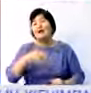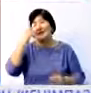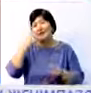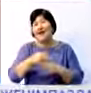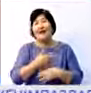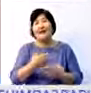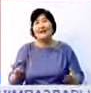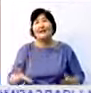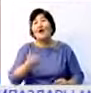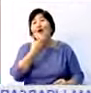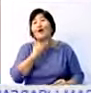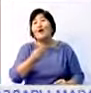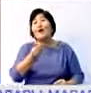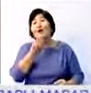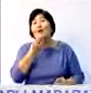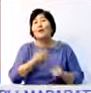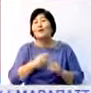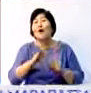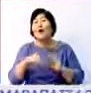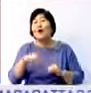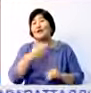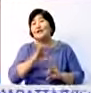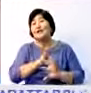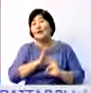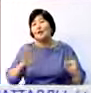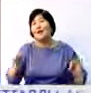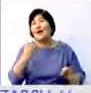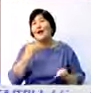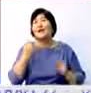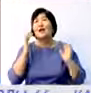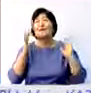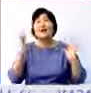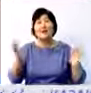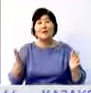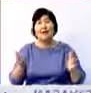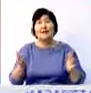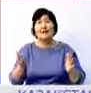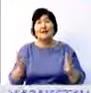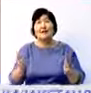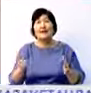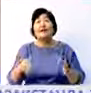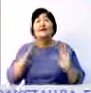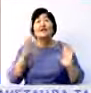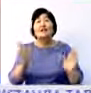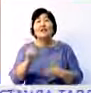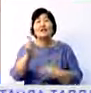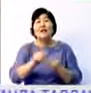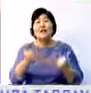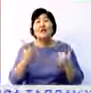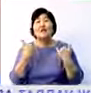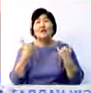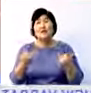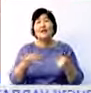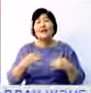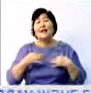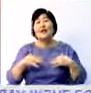ағаларға. Көркі болған, саны болған ауылдың әсем көркем, әзем мұғай саябақ жырамызды, әнімізді дәл бүгін